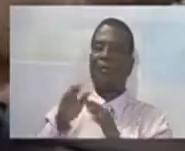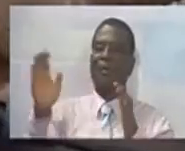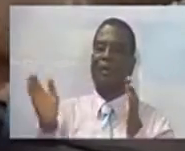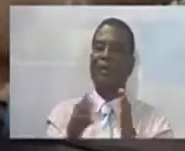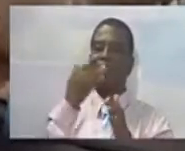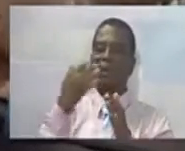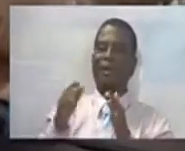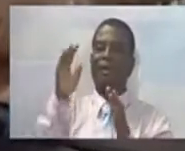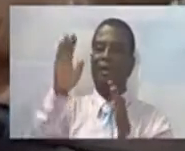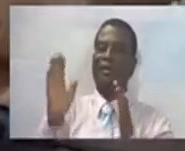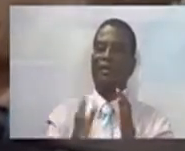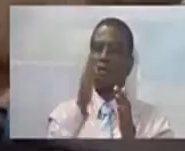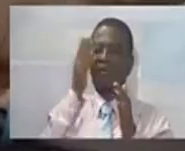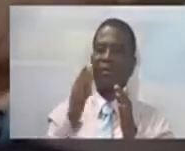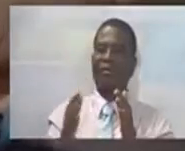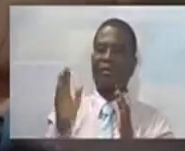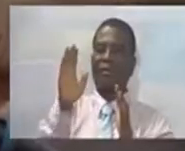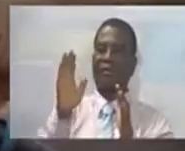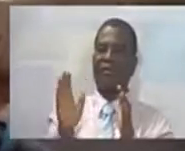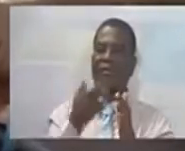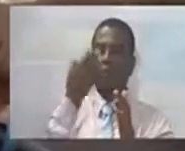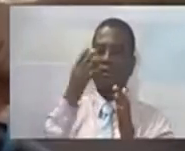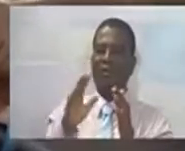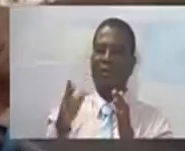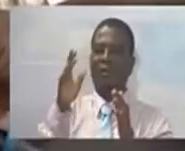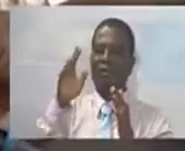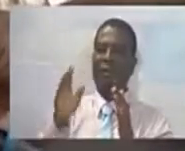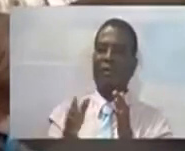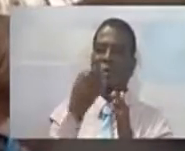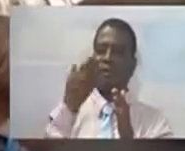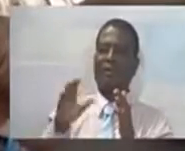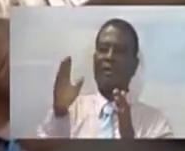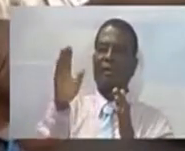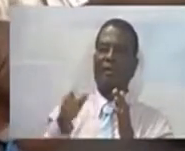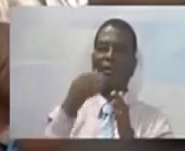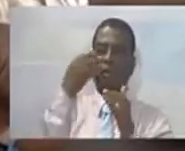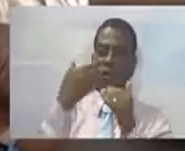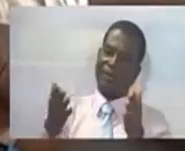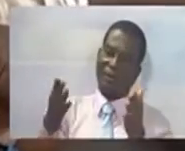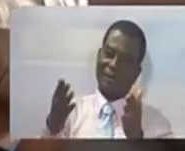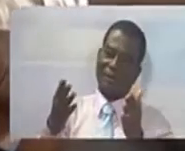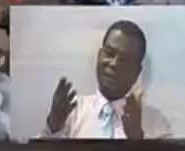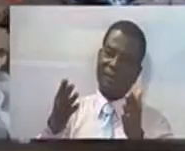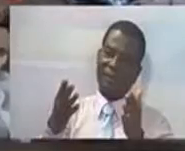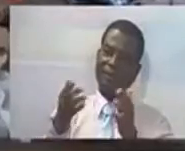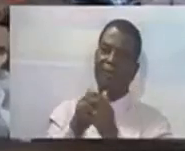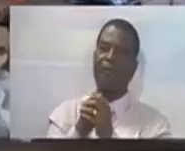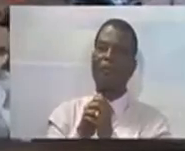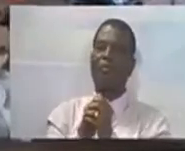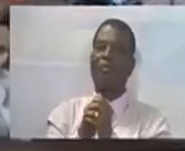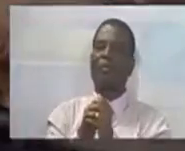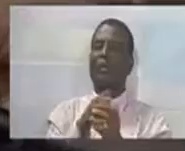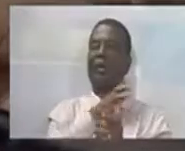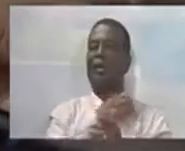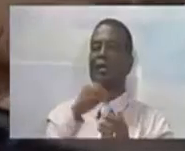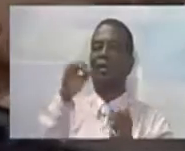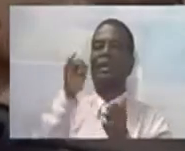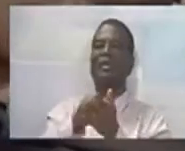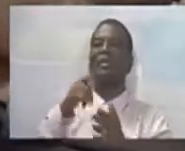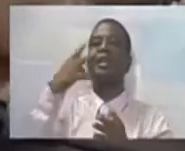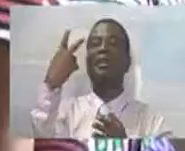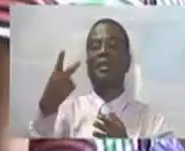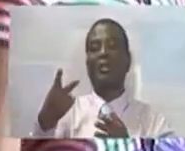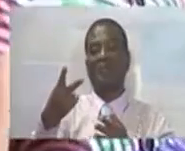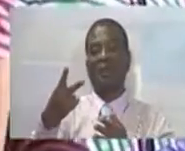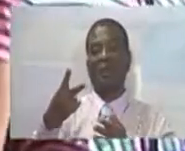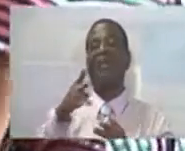On chante en voyant, c'est Ali, Lady, Tata, l'idée. Eli et Alima, tous deux en